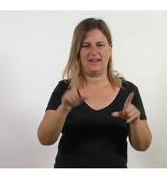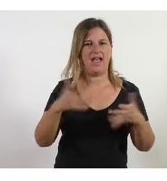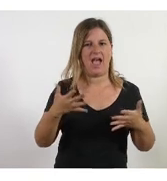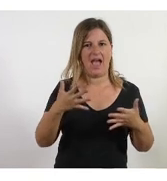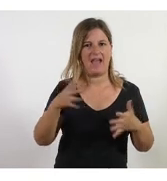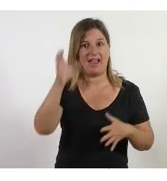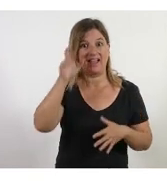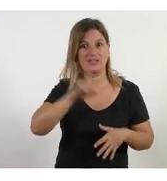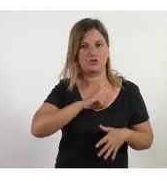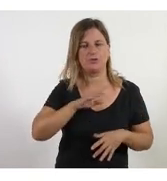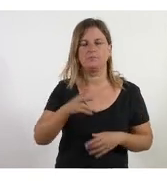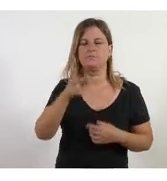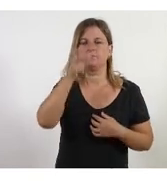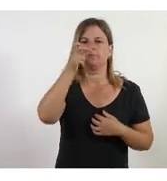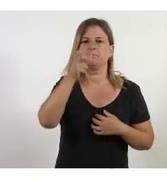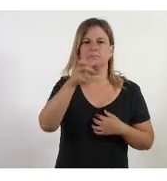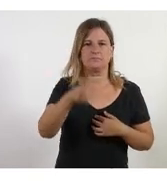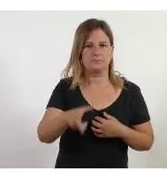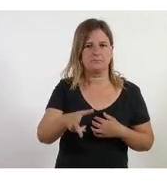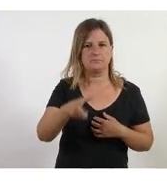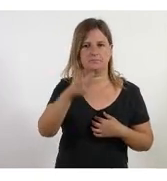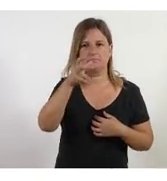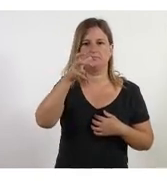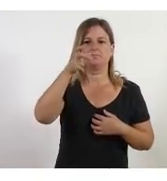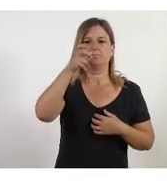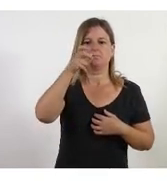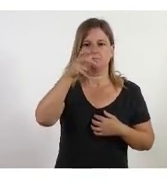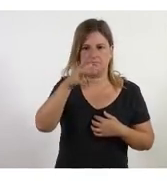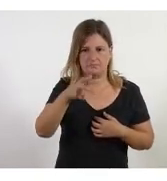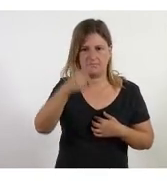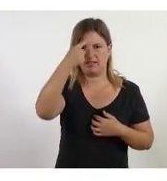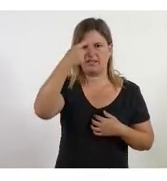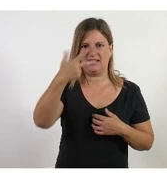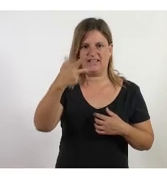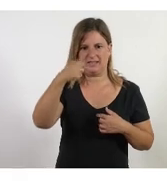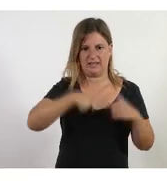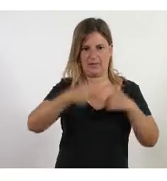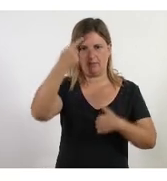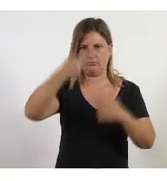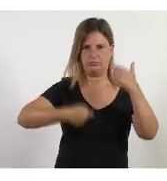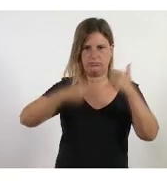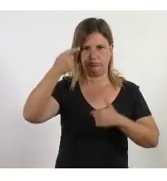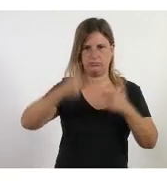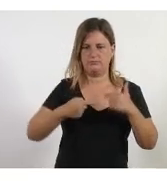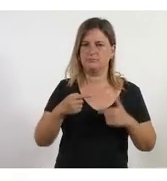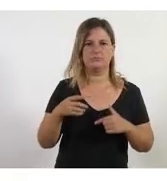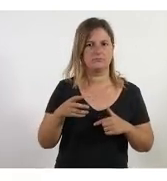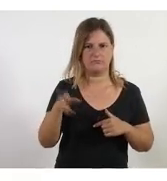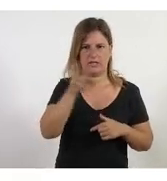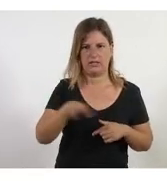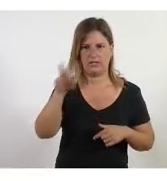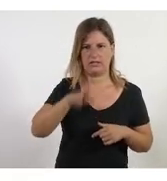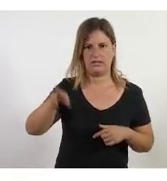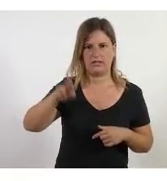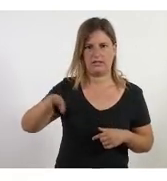mentre m'escoltes, no té cap dificultat. Tres amunt, tres avall, tres vegades des d'aquí, tres amunt, tres avall, tres vegades des d'aquí. I el